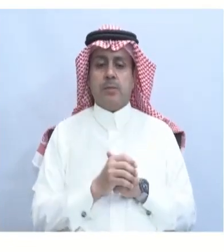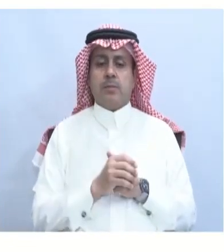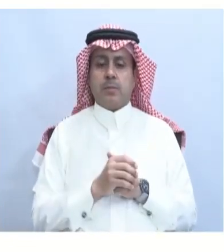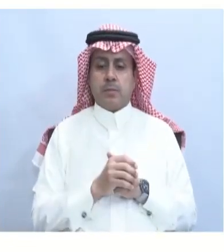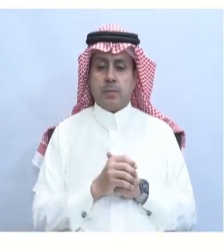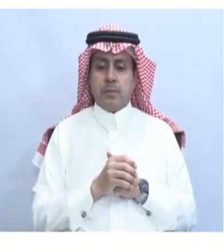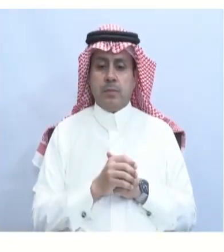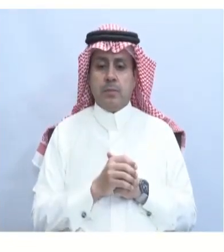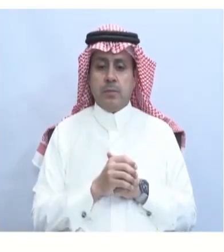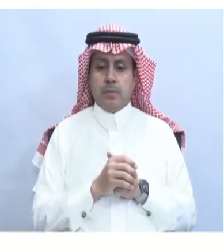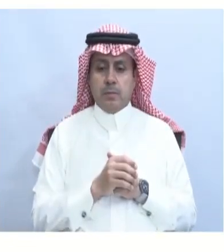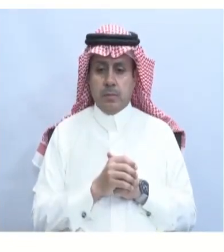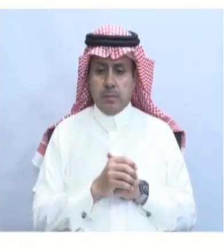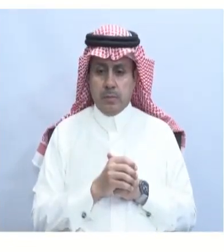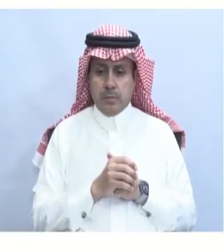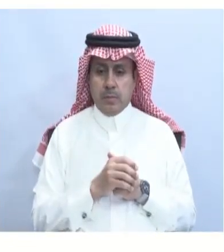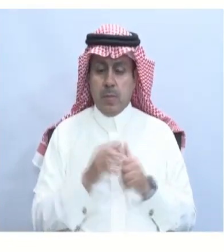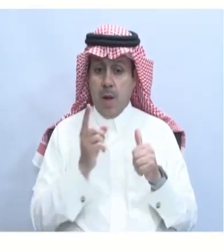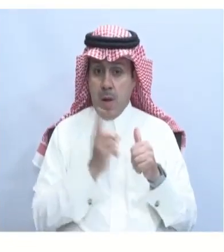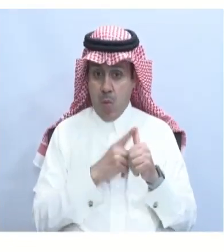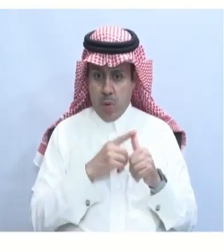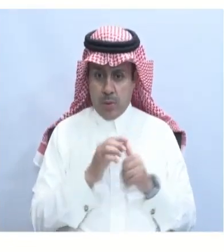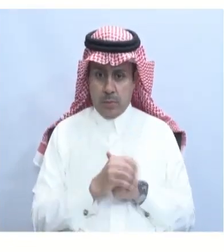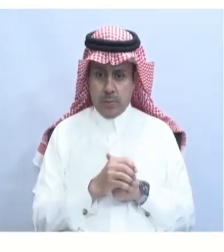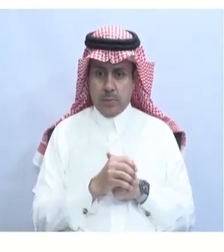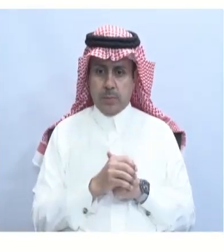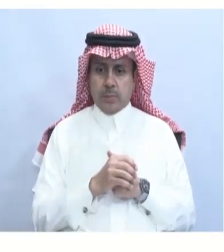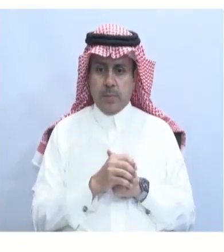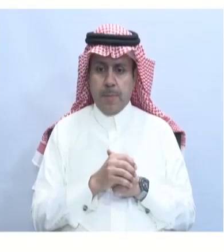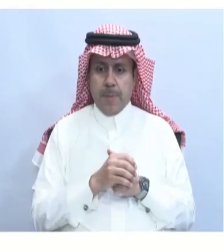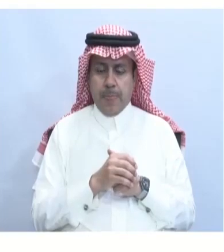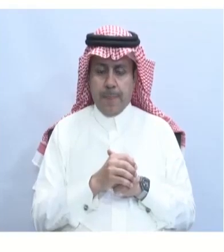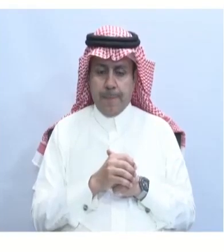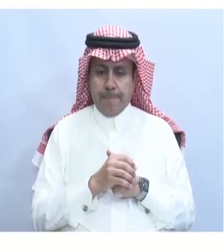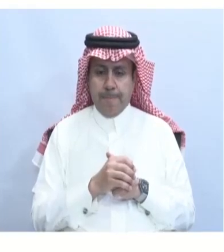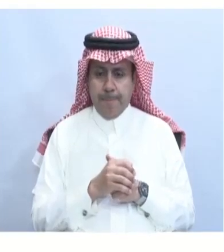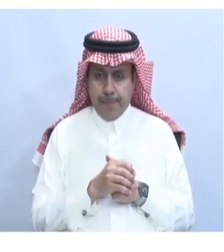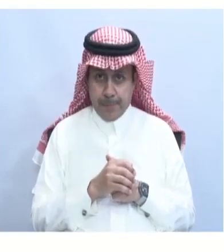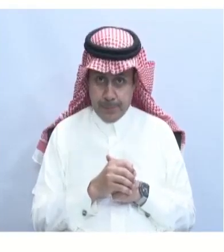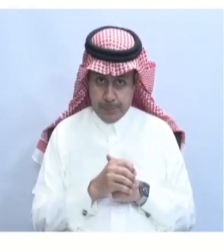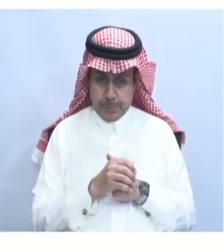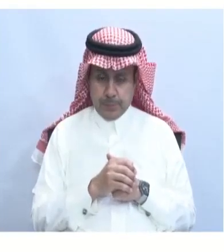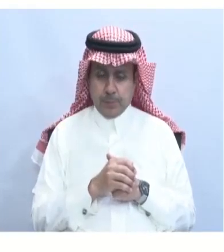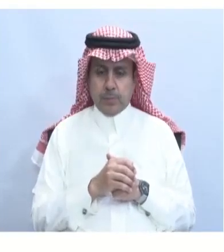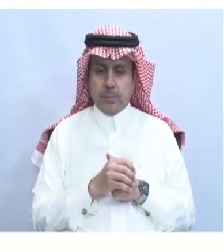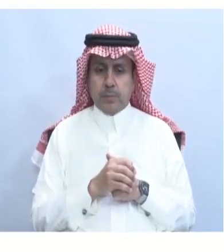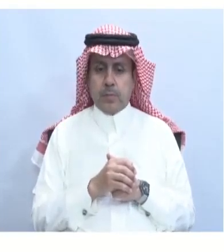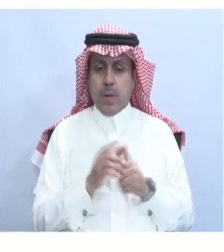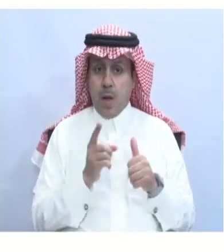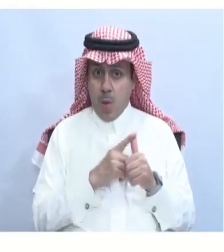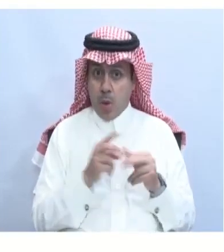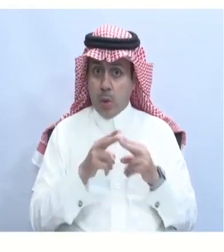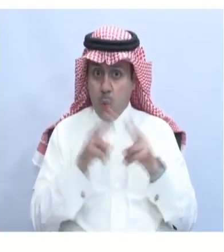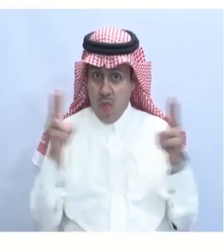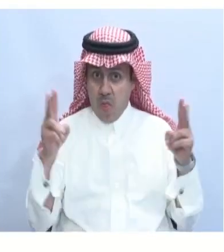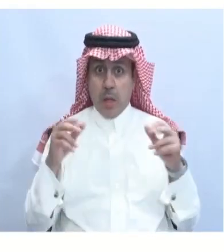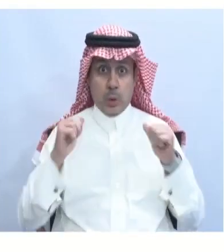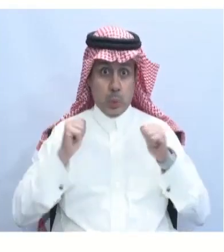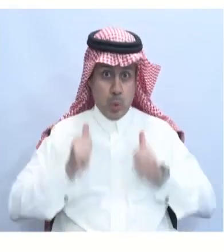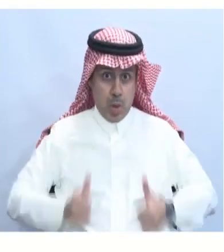المرسومه لهذا الدرس معنا اول هدف اسمو واياكم الى تحقيقه ان يوضح الطالب